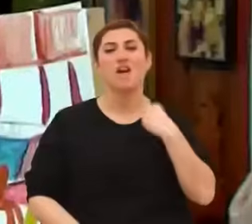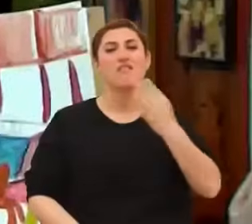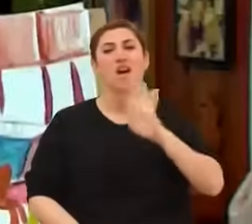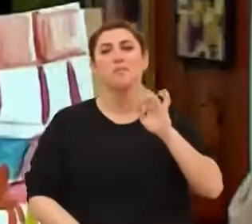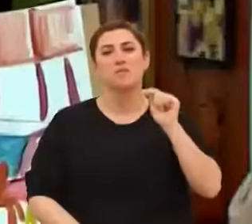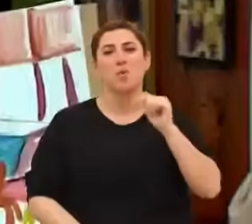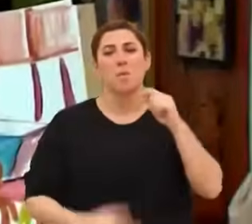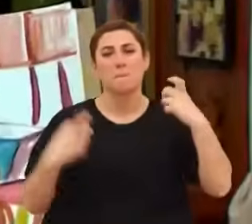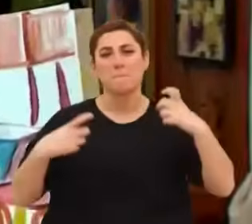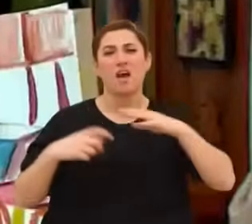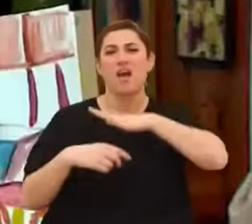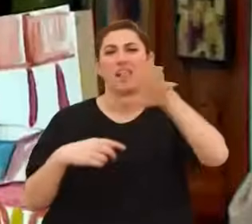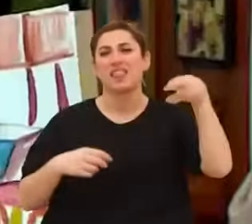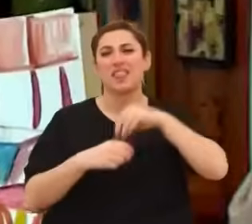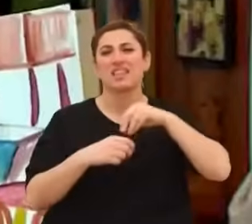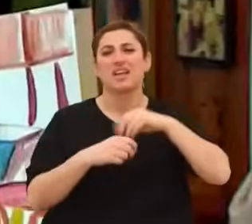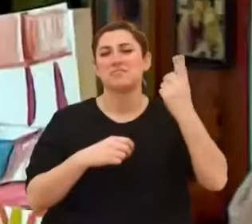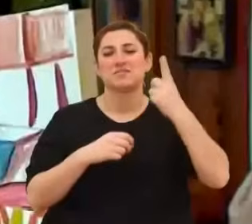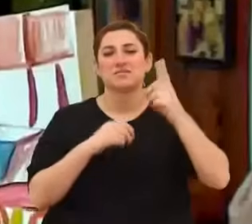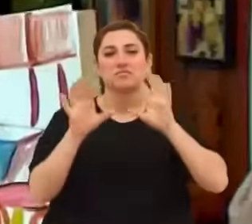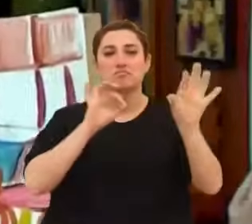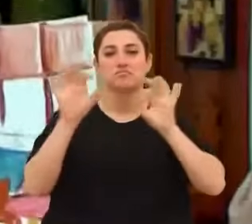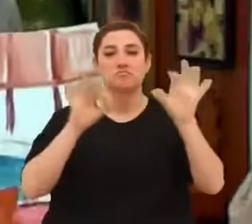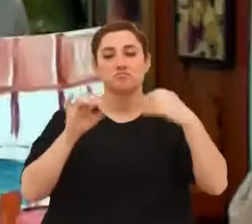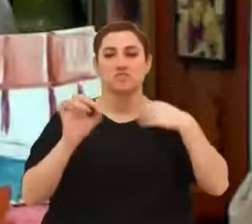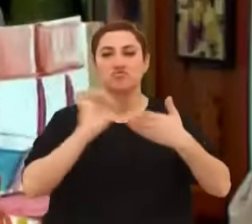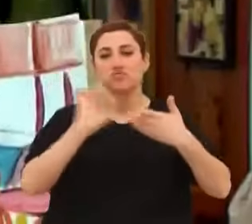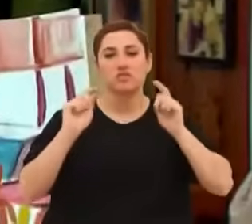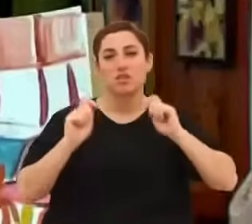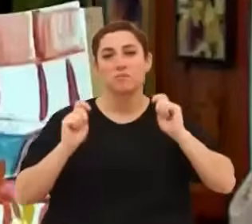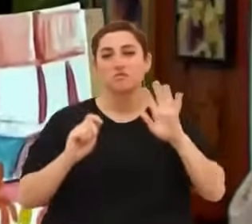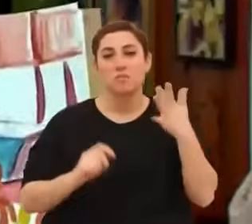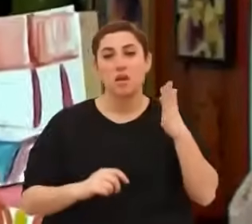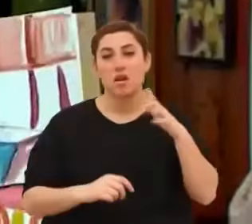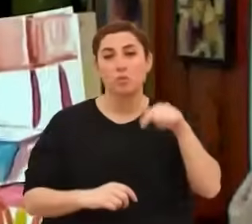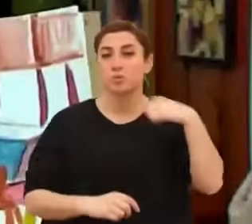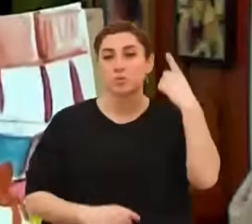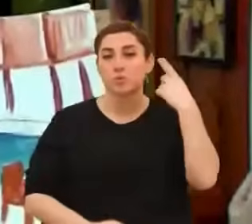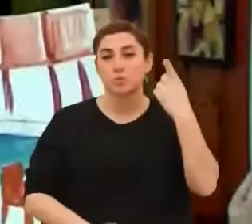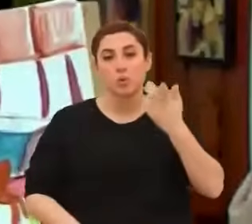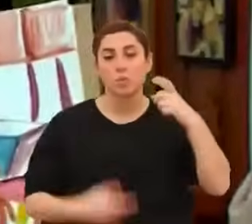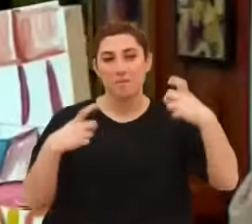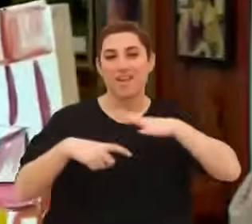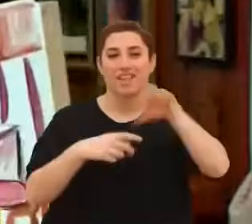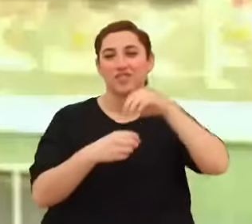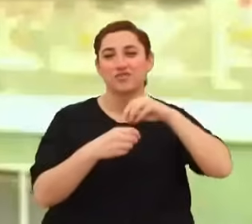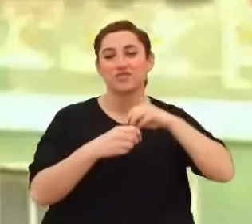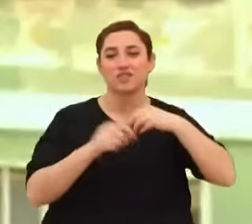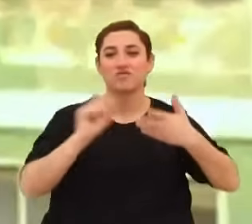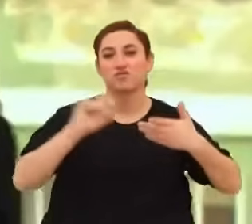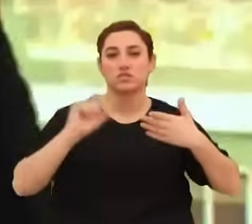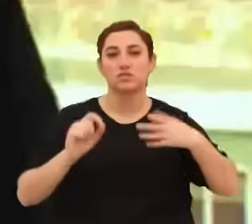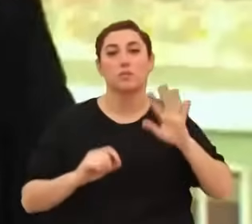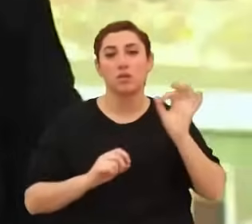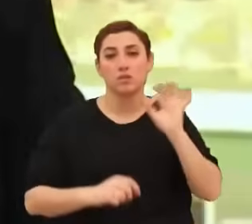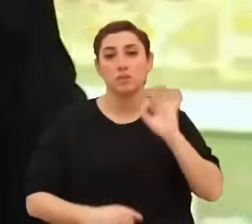vermedim ama mahalleden herhalde bu takım kesitten bir şey yapacağım. Çizeceğim herhalde, öyle şey yapacağım. Bu halden kesitler vereceğim. Tamam